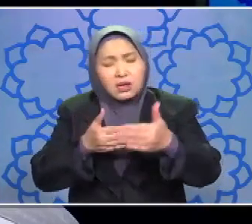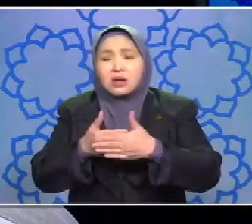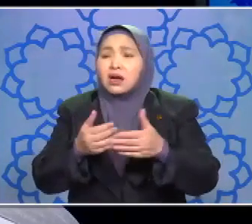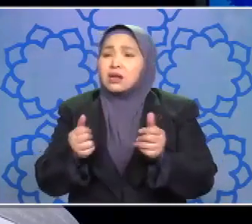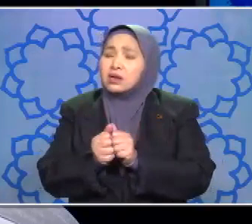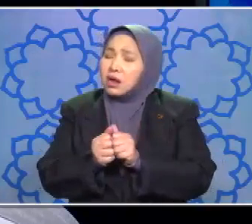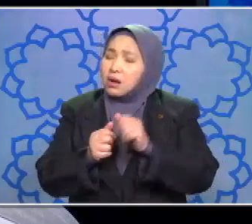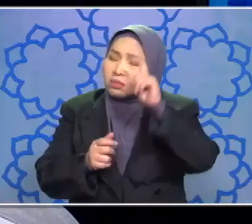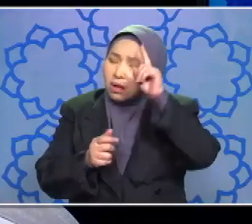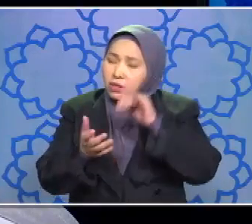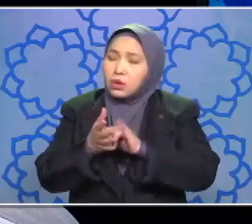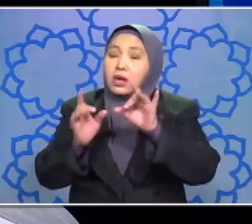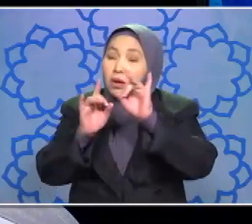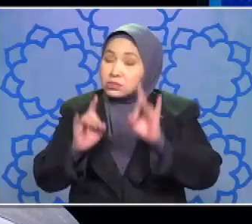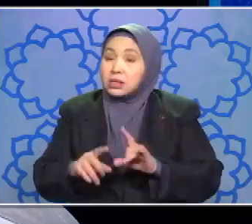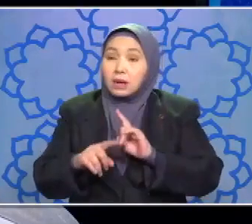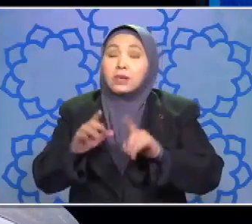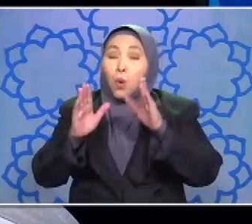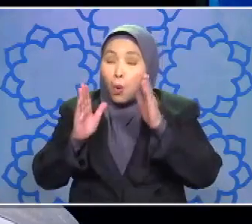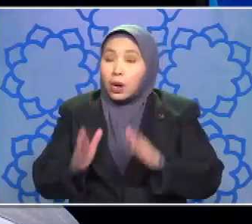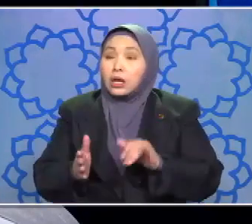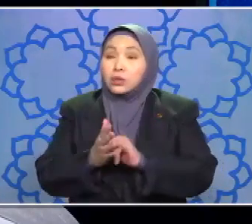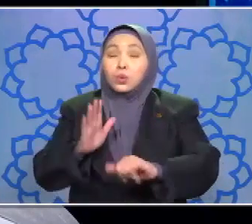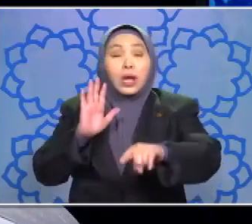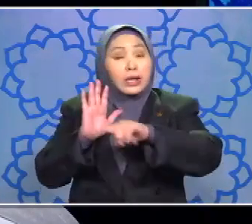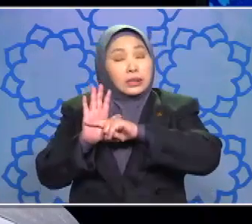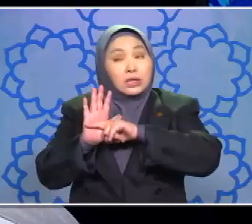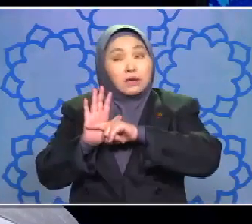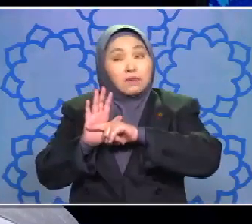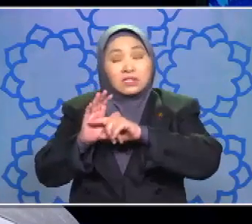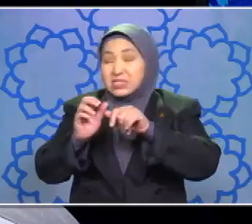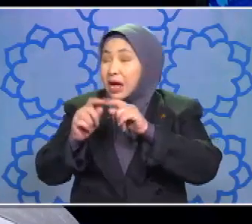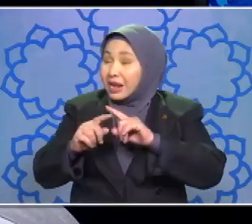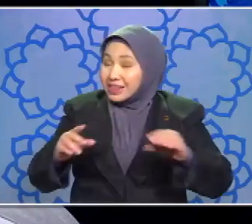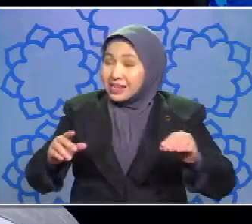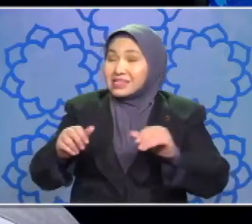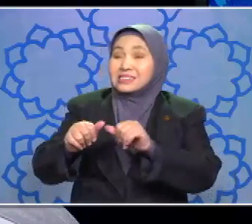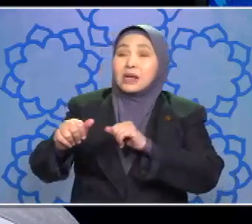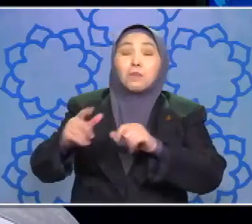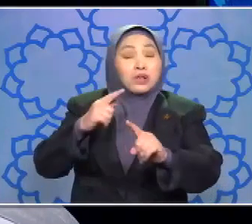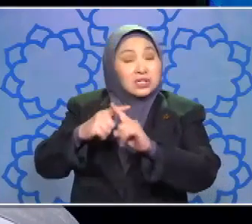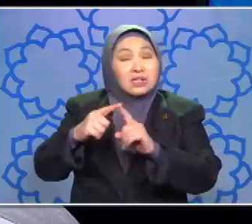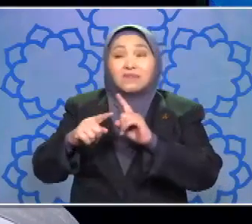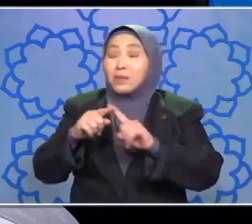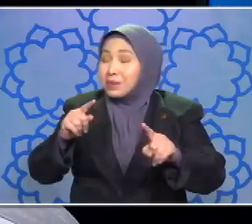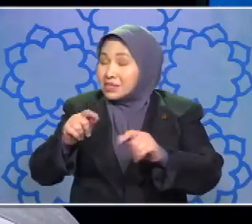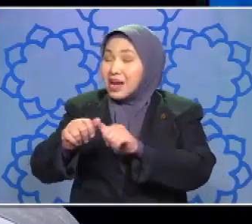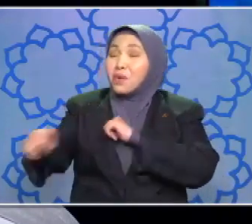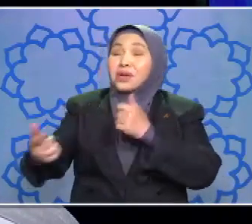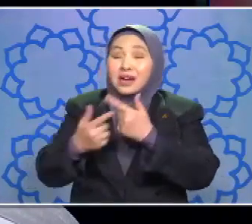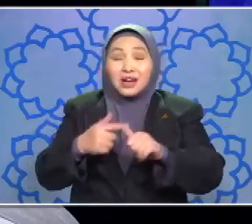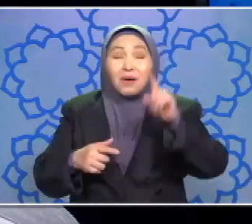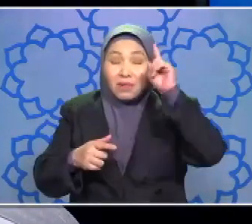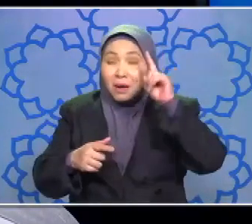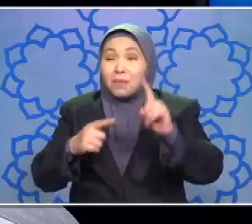adalah ujian. Tetapi kalau orang itu negatif tetapi makin jauh daripada Allah, ataupun positif tapi makin jauh daripada Allah,